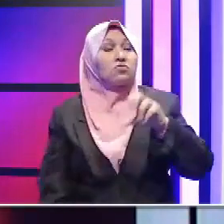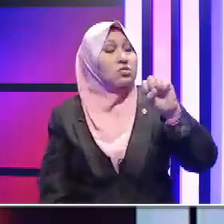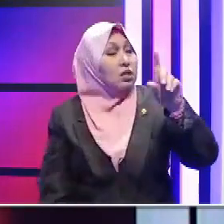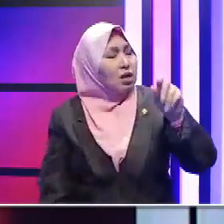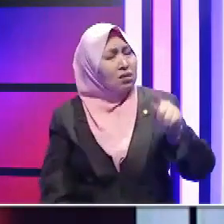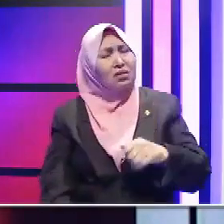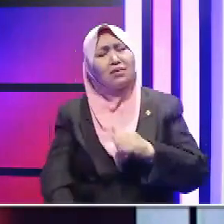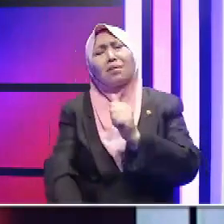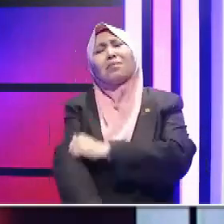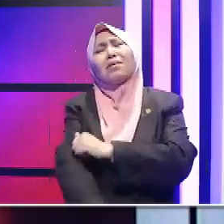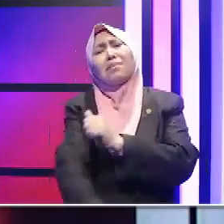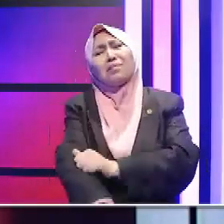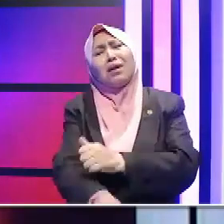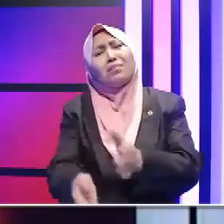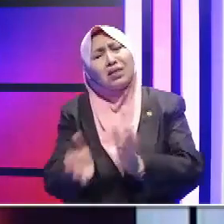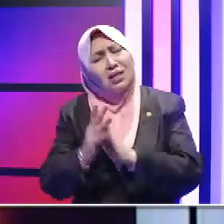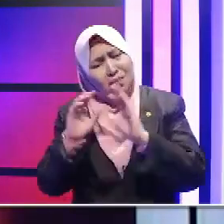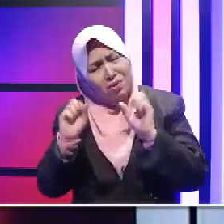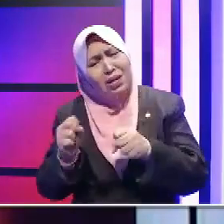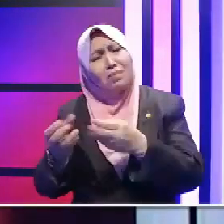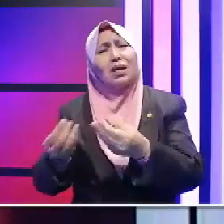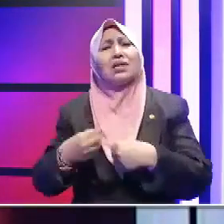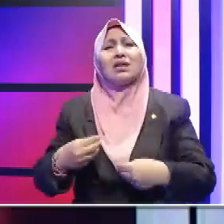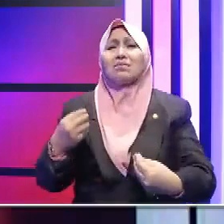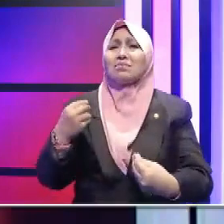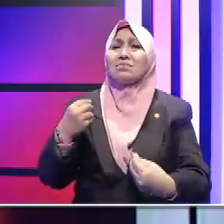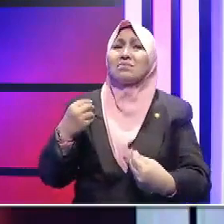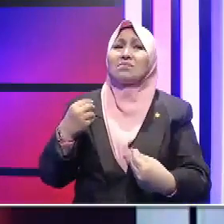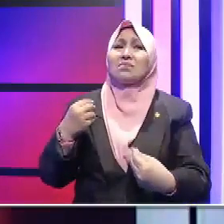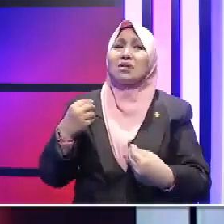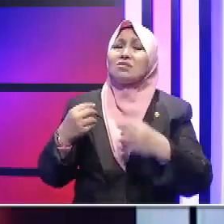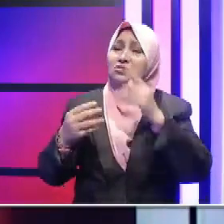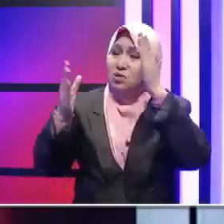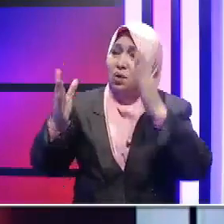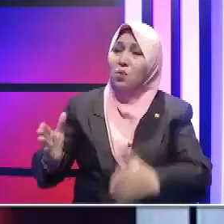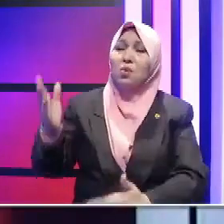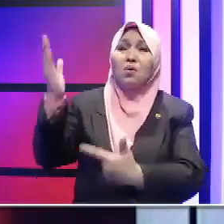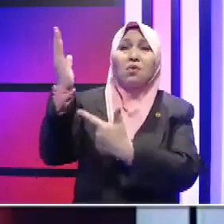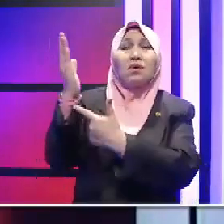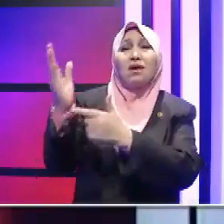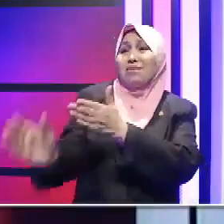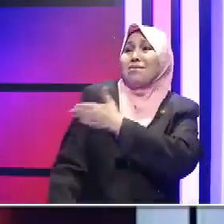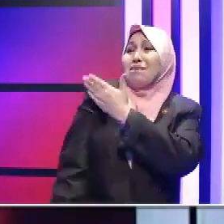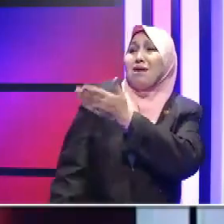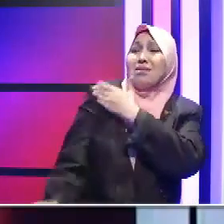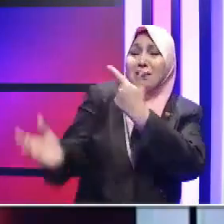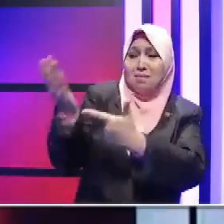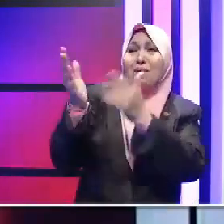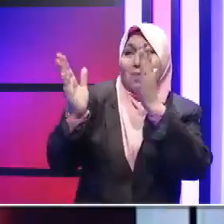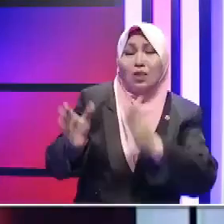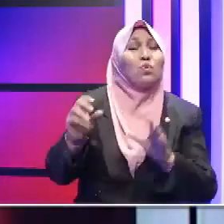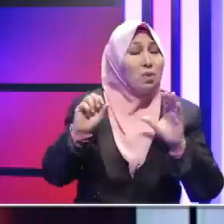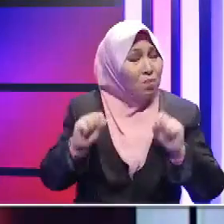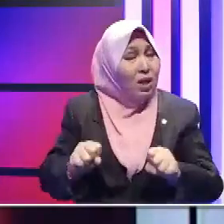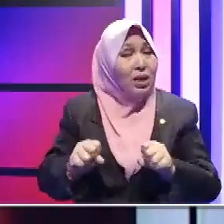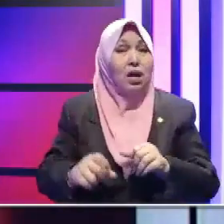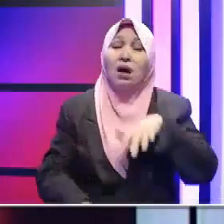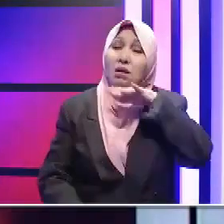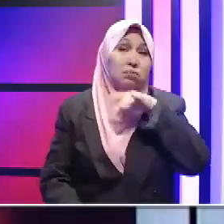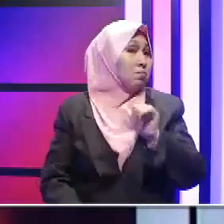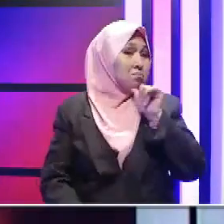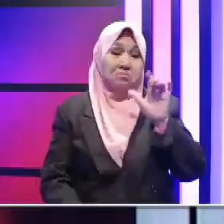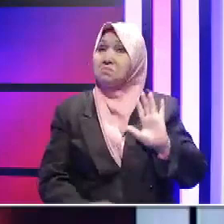pernah minta kepada Rasulullah boleh sabu di sana Aku seorang Khadam yang membantu aku dan sebagainya lalu raflatac